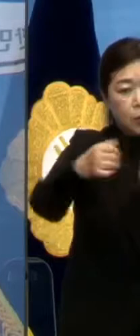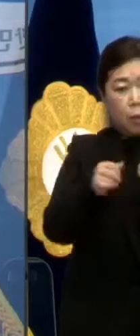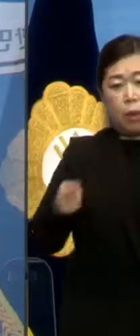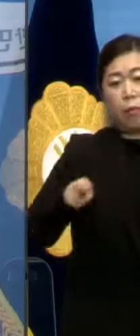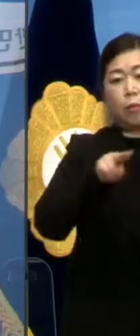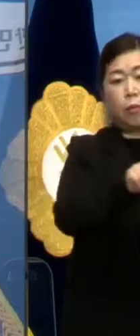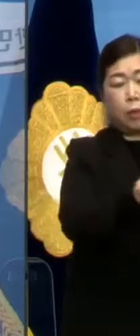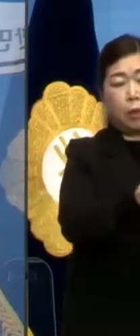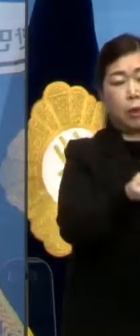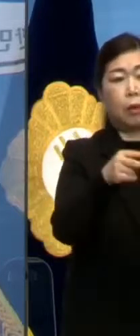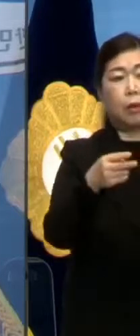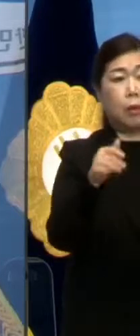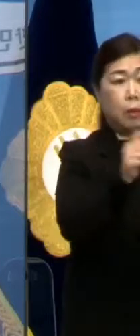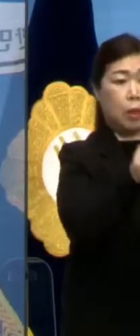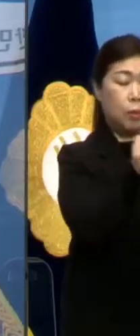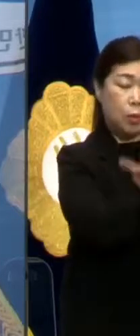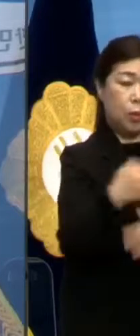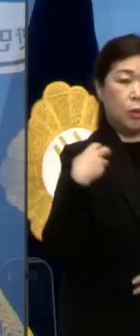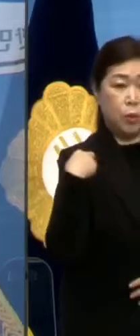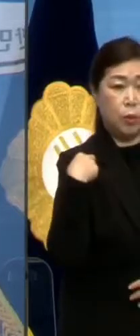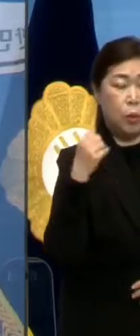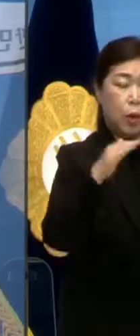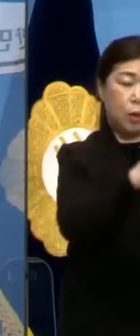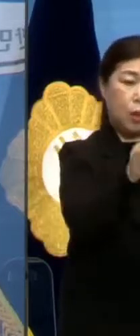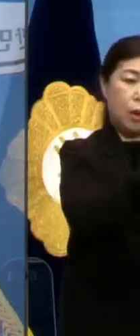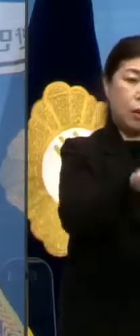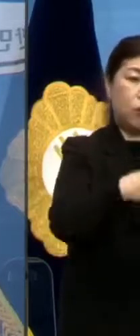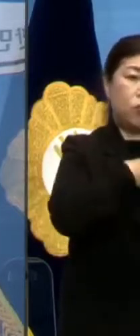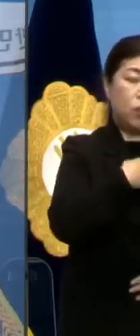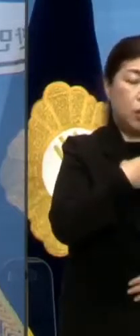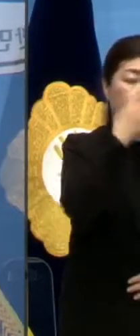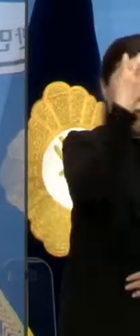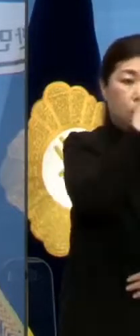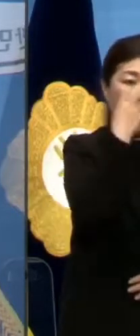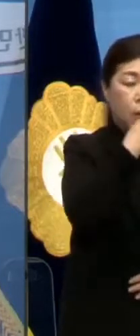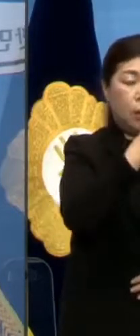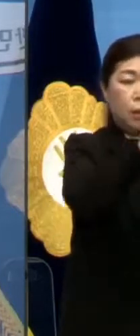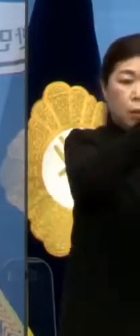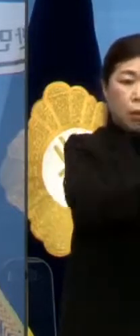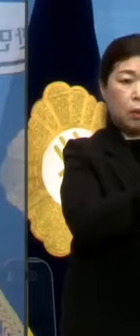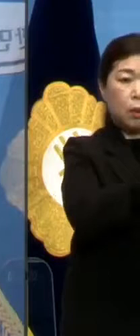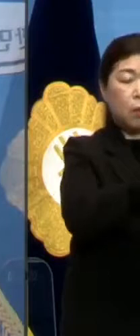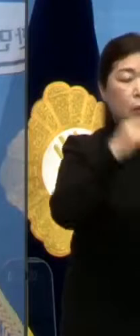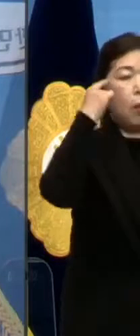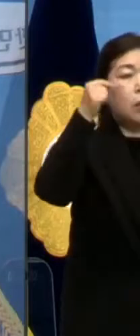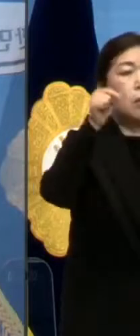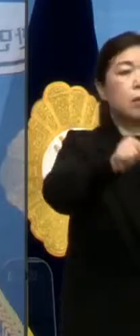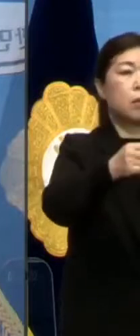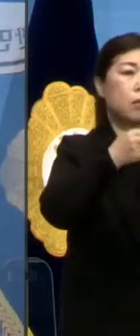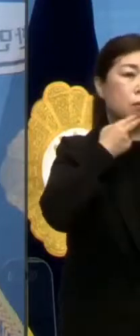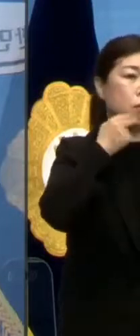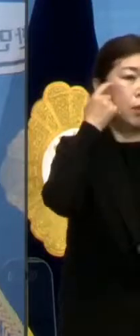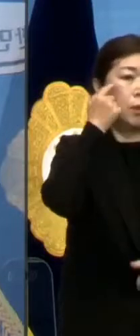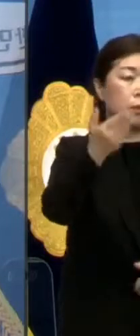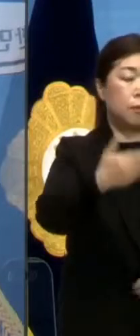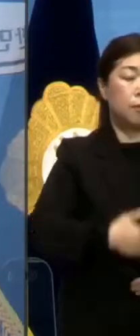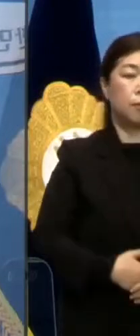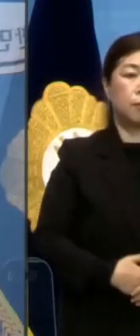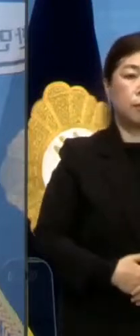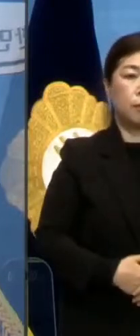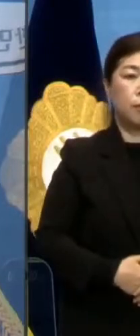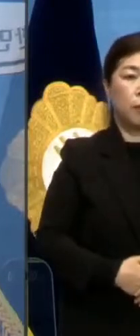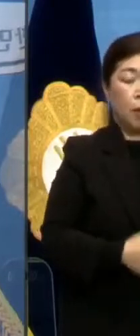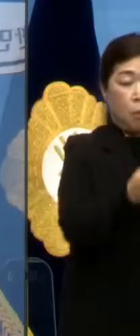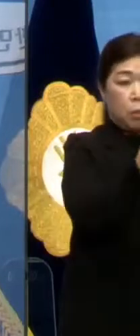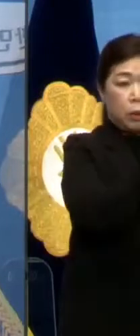방문과 의무화, 가정 내 위기 검증 강화 방안은 왜 지시하지 않으셨는지요?